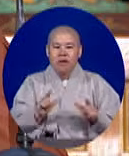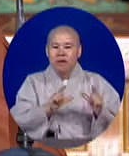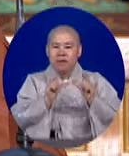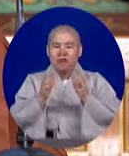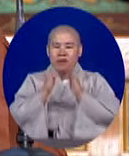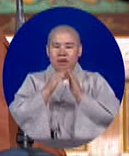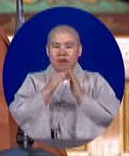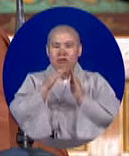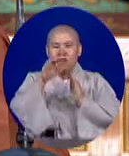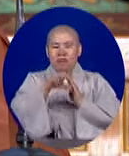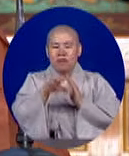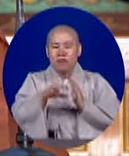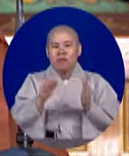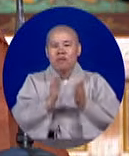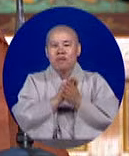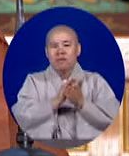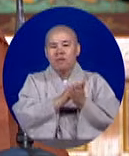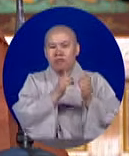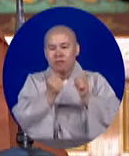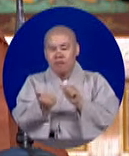이웃집의 친구가 죽었어요.